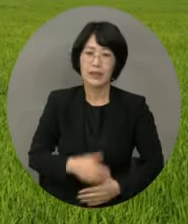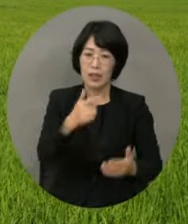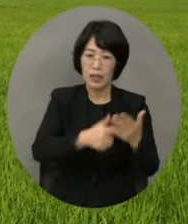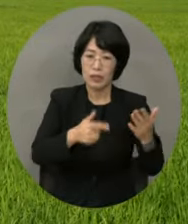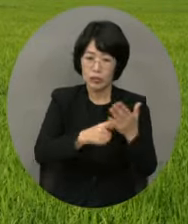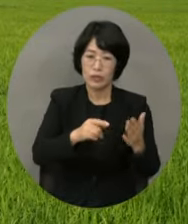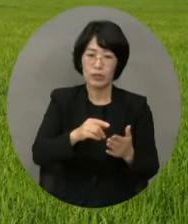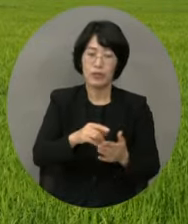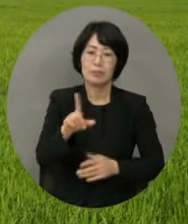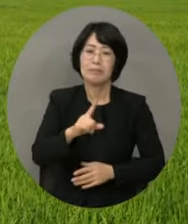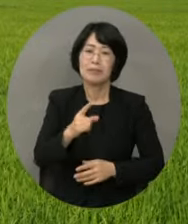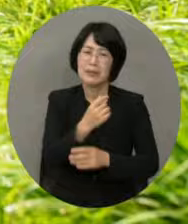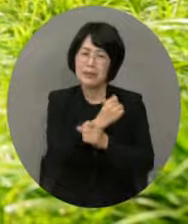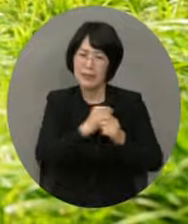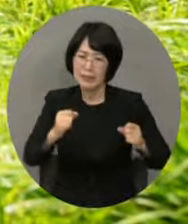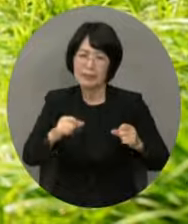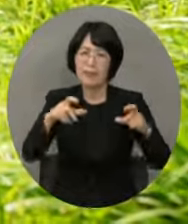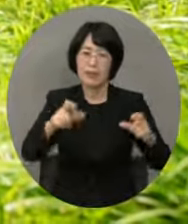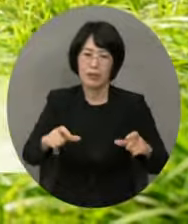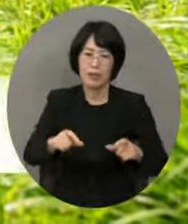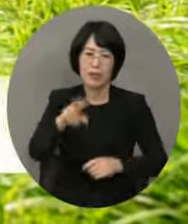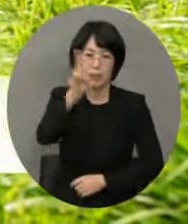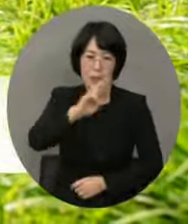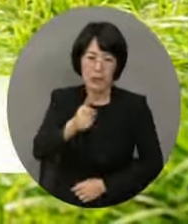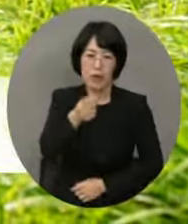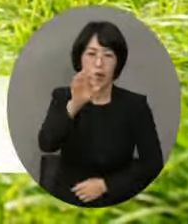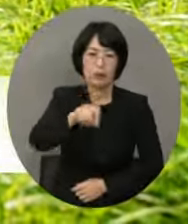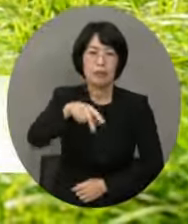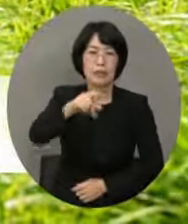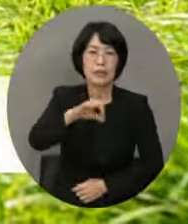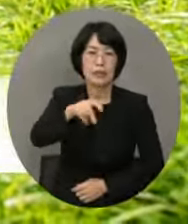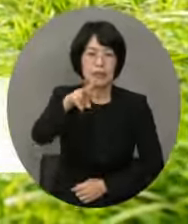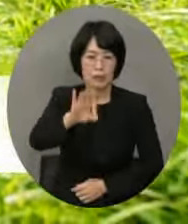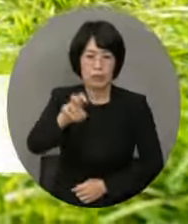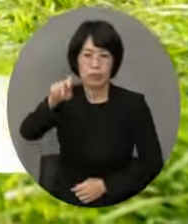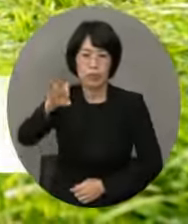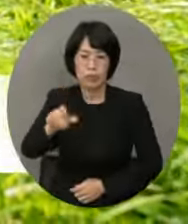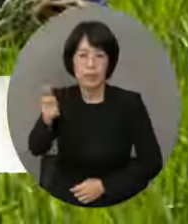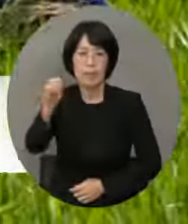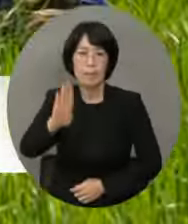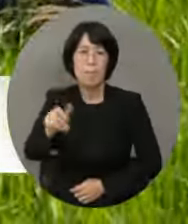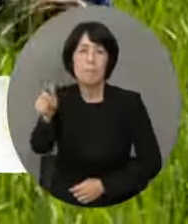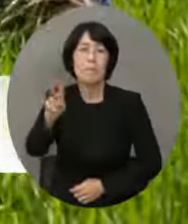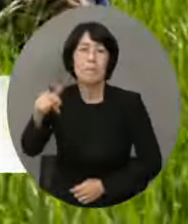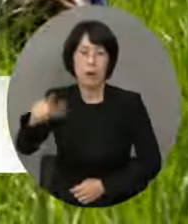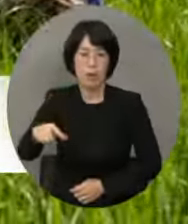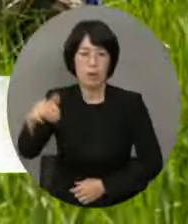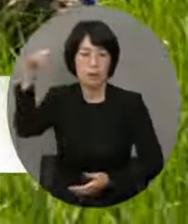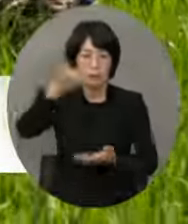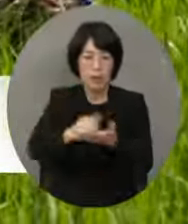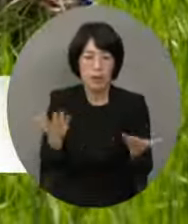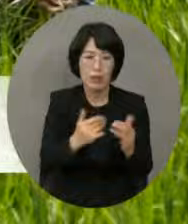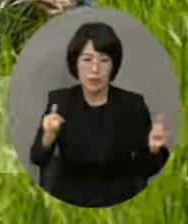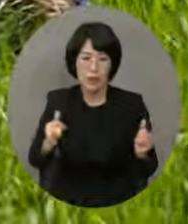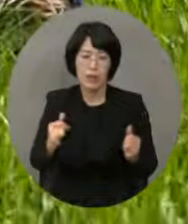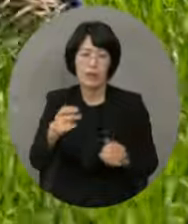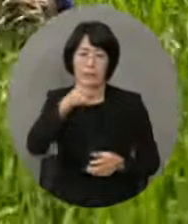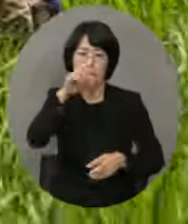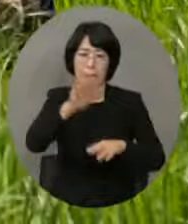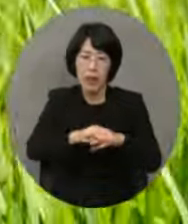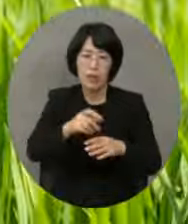강진군 도안면의 한 들판. 베트남 하우장성 풍이편에서 온 노동자들이 한창 논 주변 풀뽑기 작업을 하고